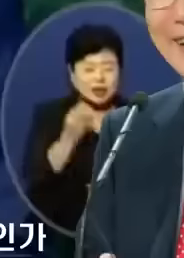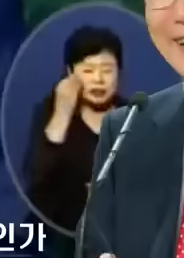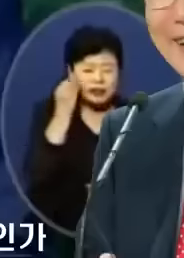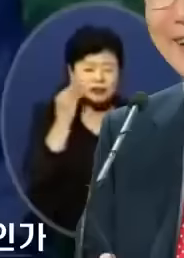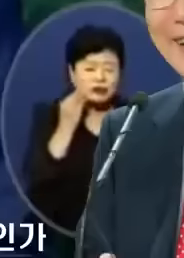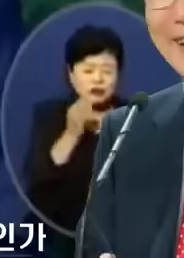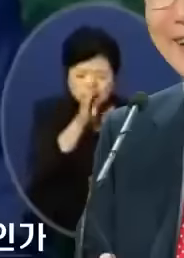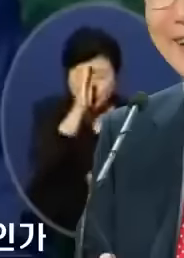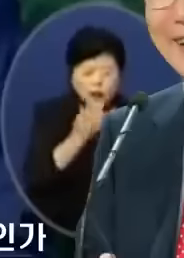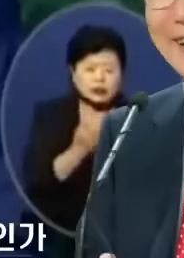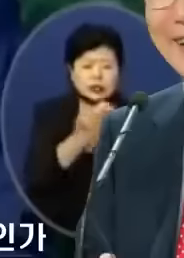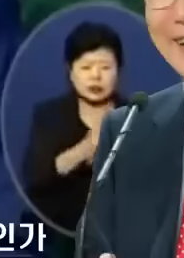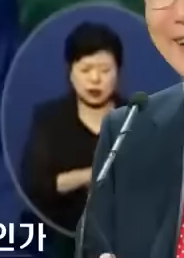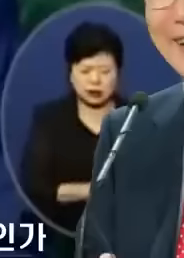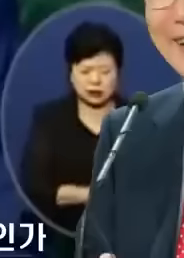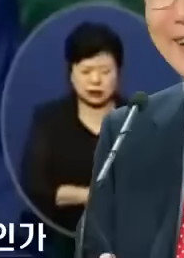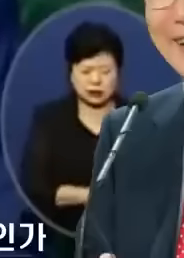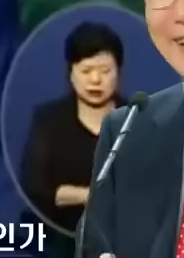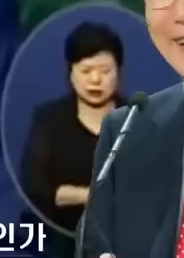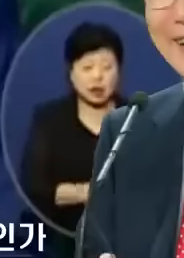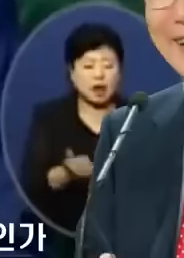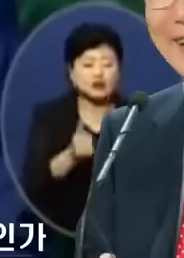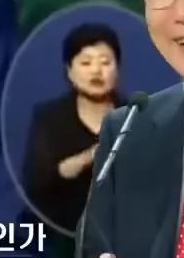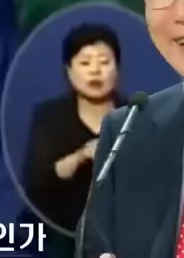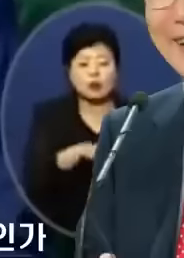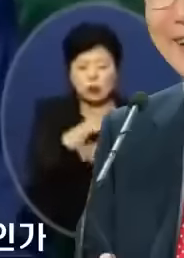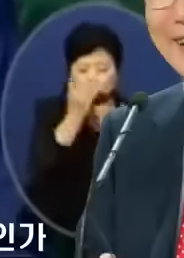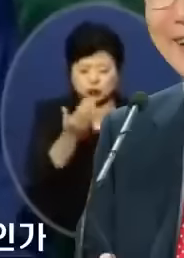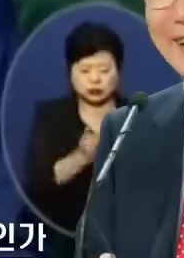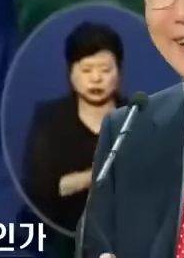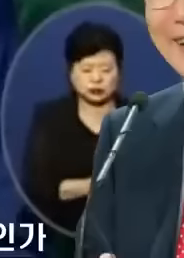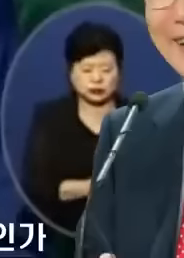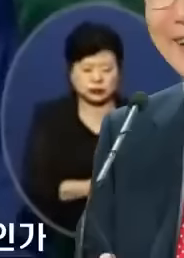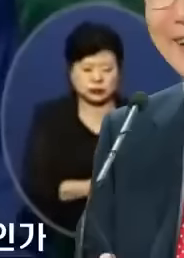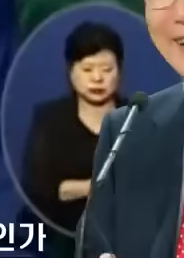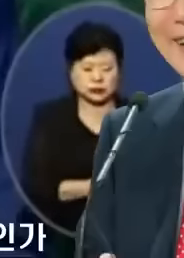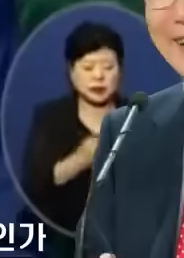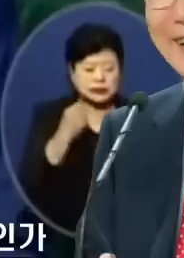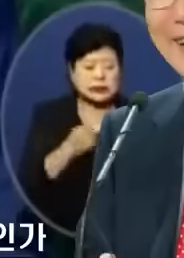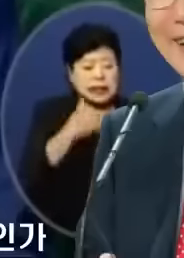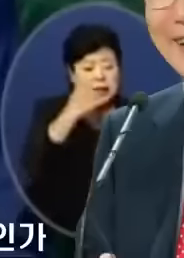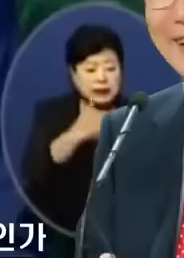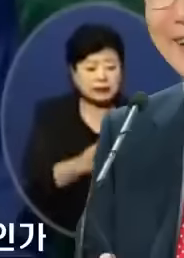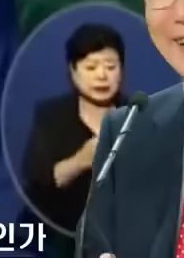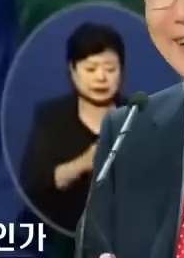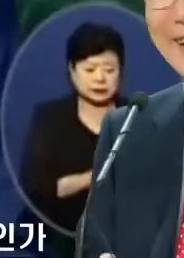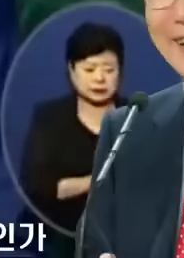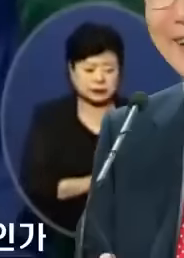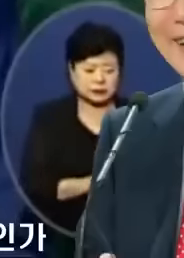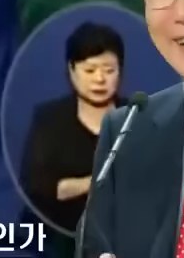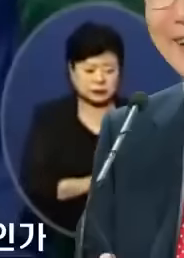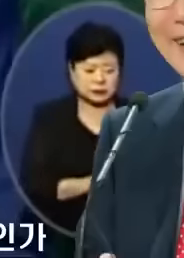천년도에 걸리면은 거의 죽었습니다. 살아나도